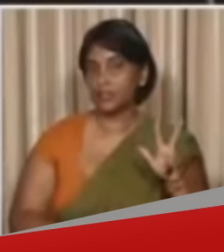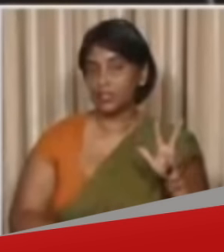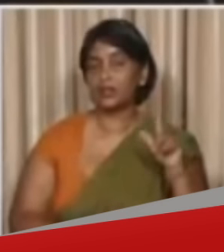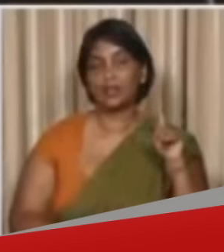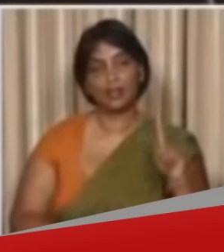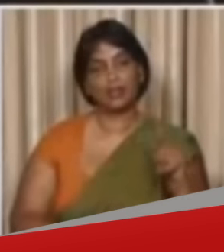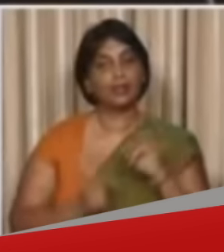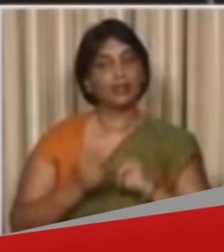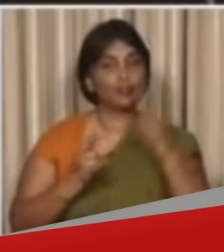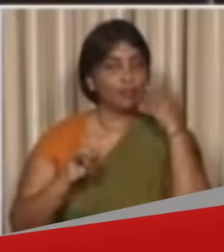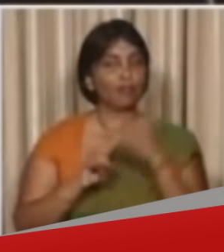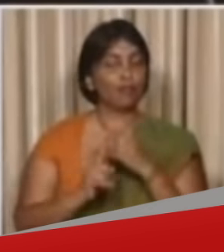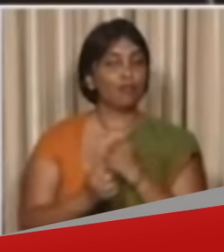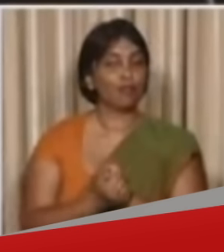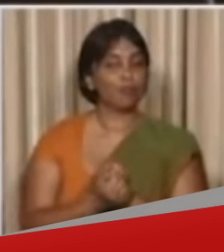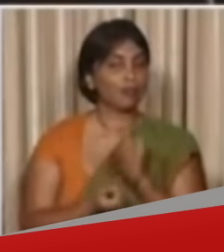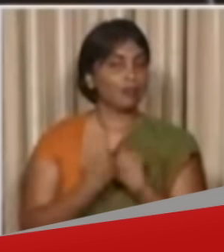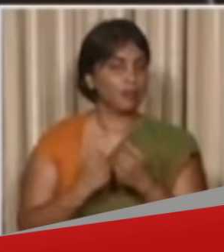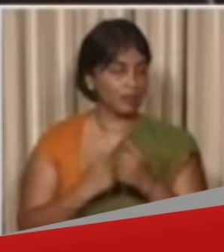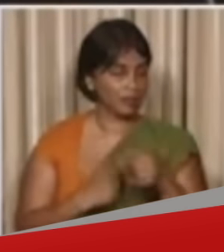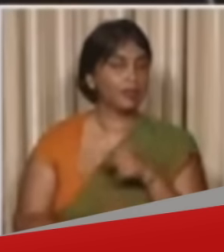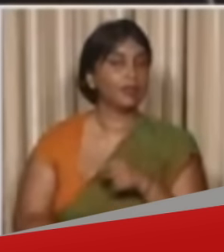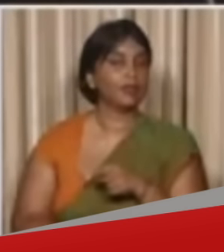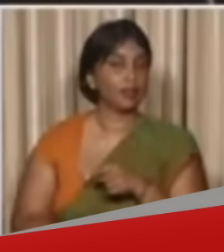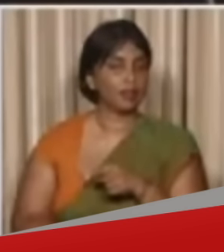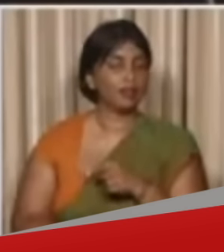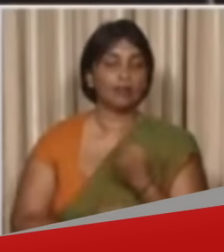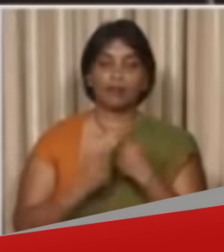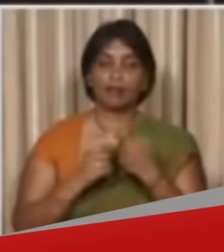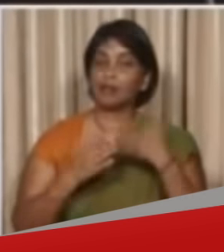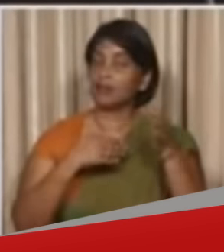මහතා සම්බන්ධයෙන් පොලිස් විමර්ශන ඒකක කළ විමර්ශන